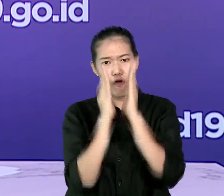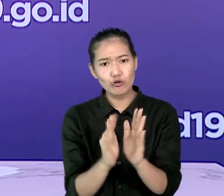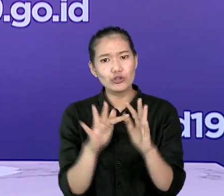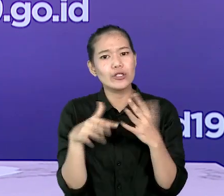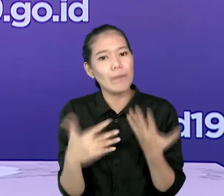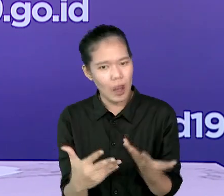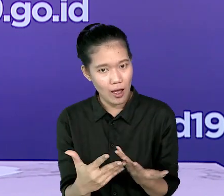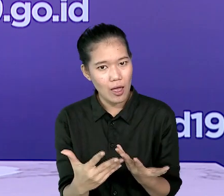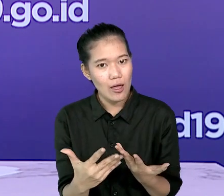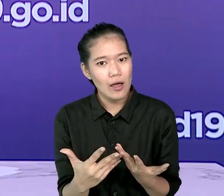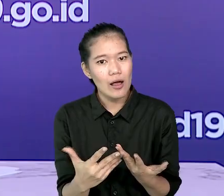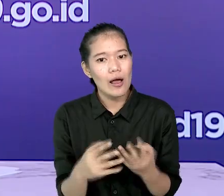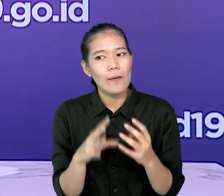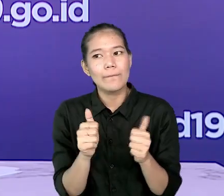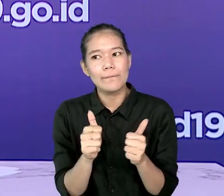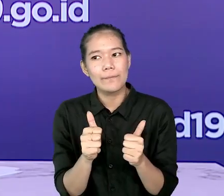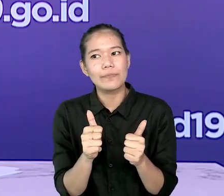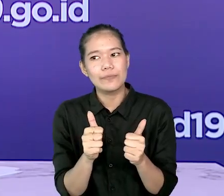ialah mencapai